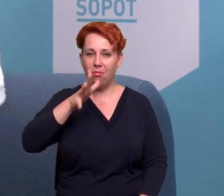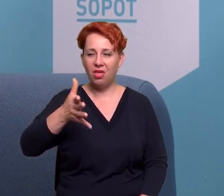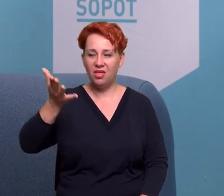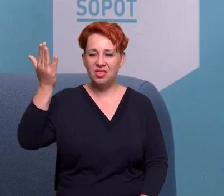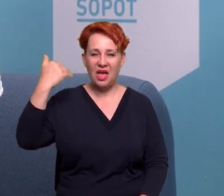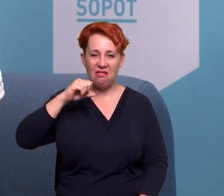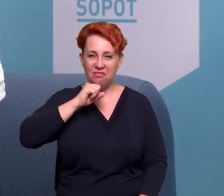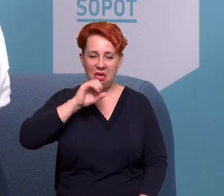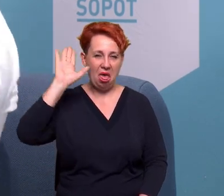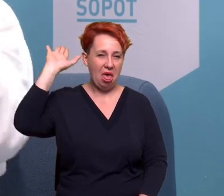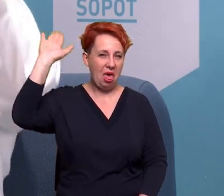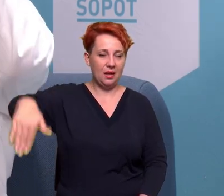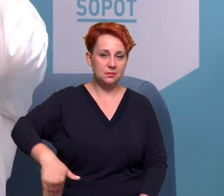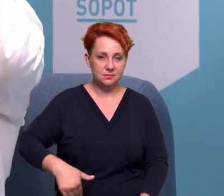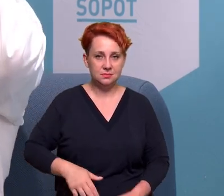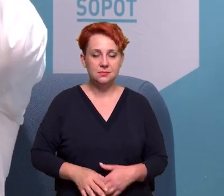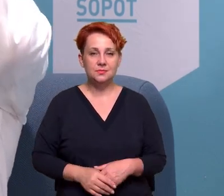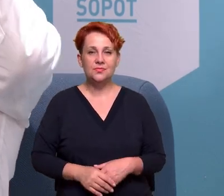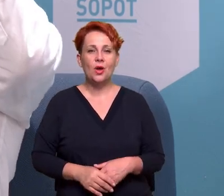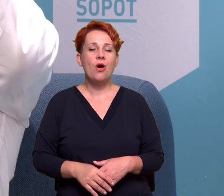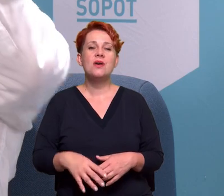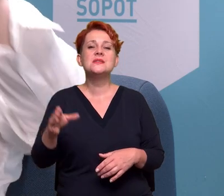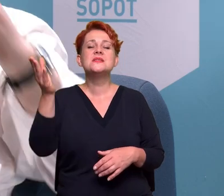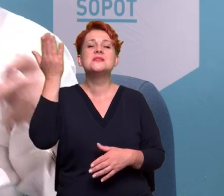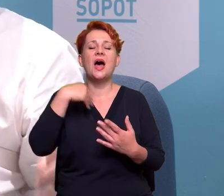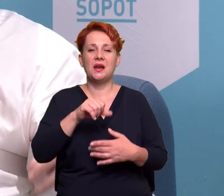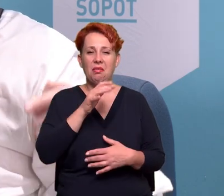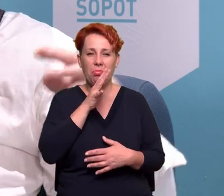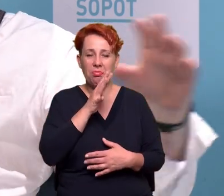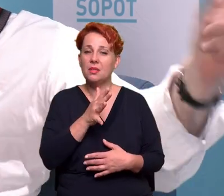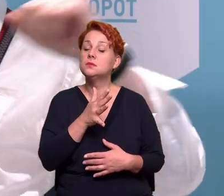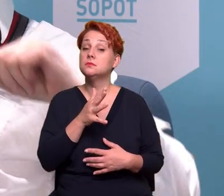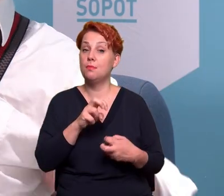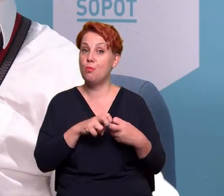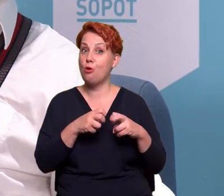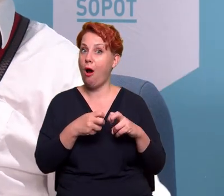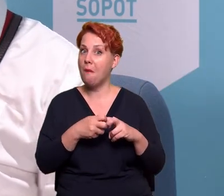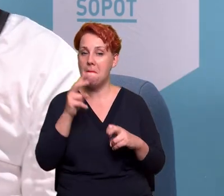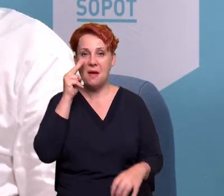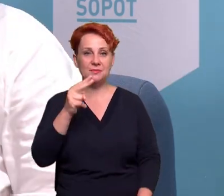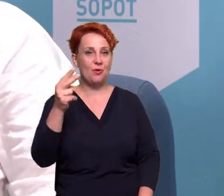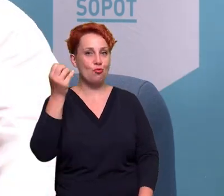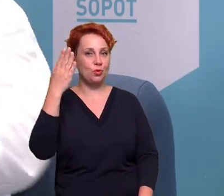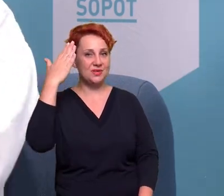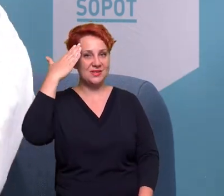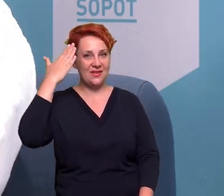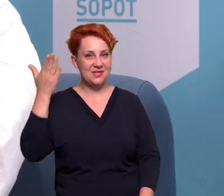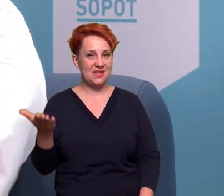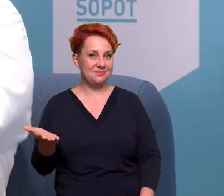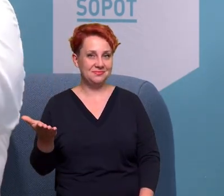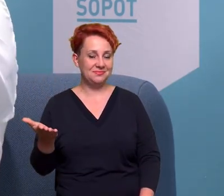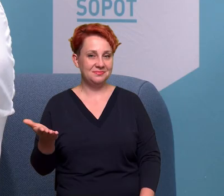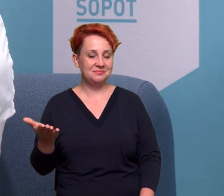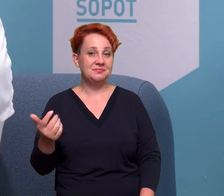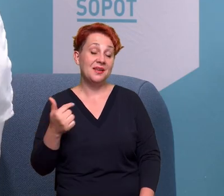dawnością. Obrzydzenie dla dawności jest bardzo poważnym problemem kulturoznawczym. No, no.